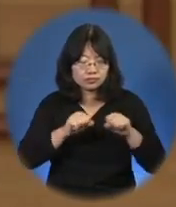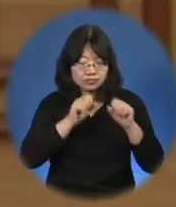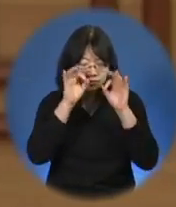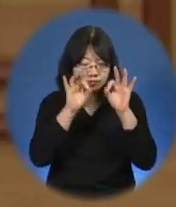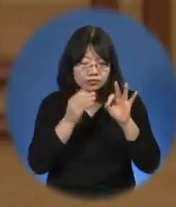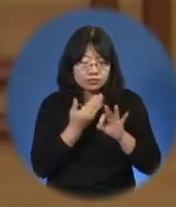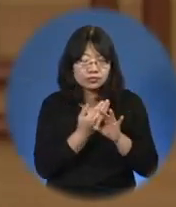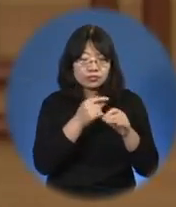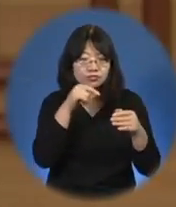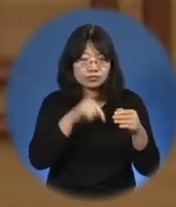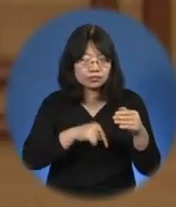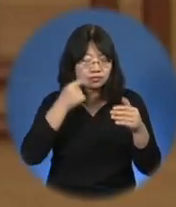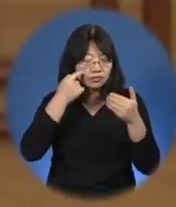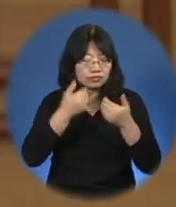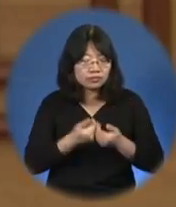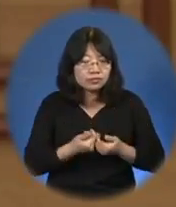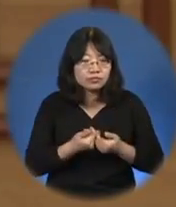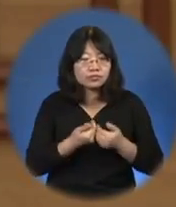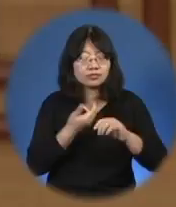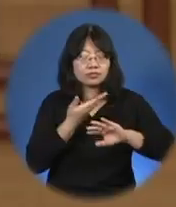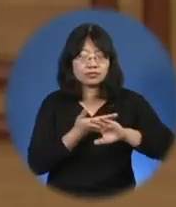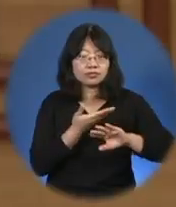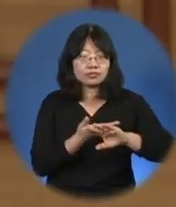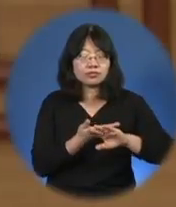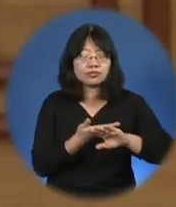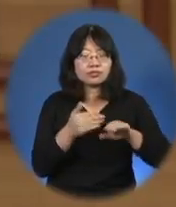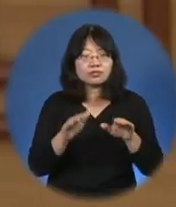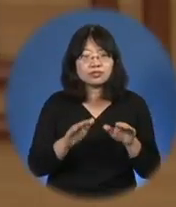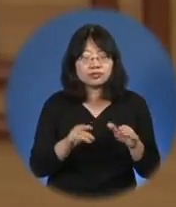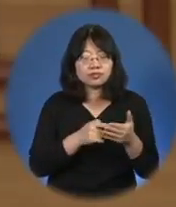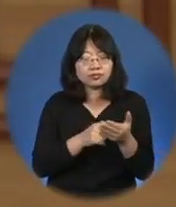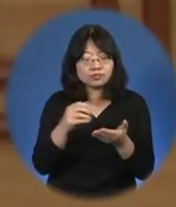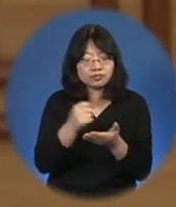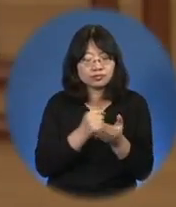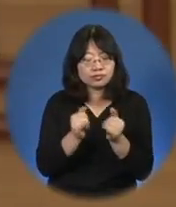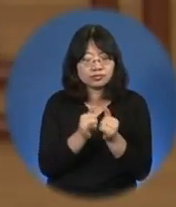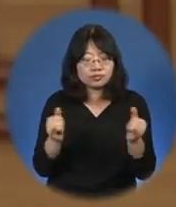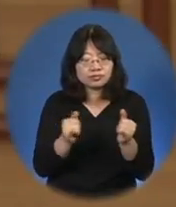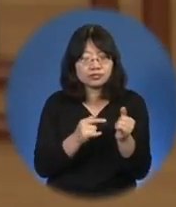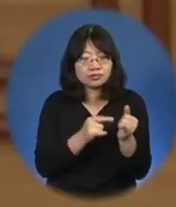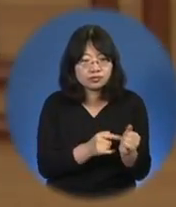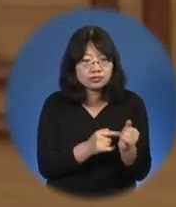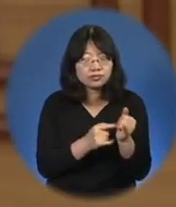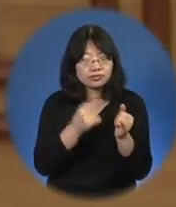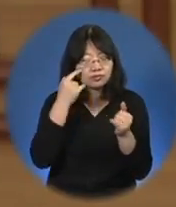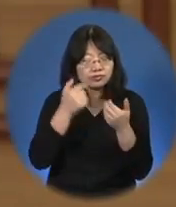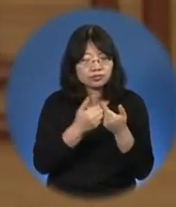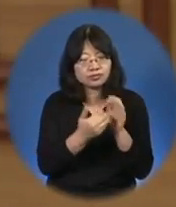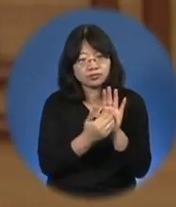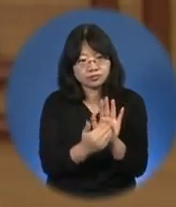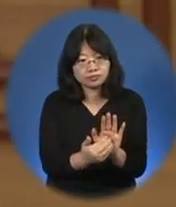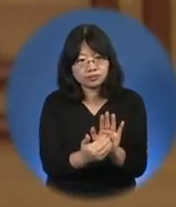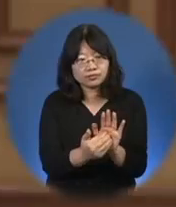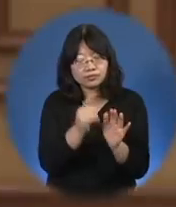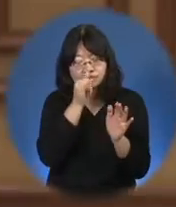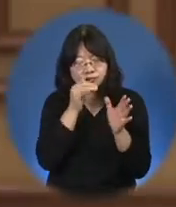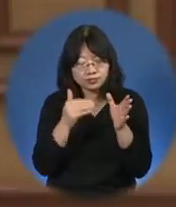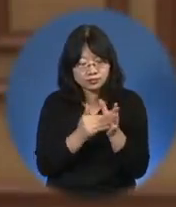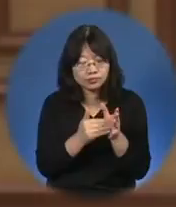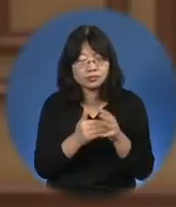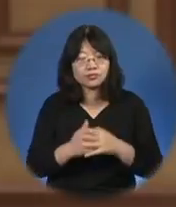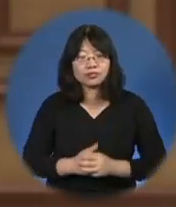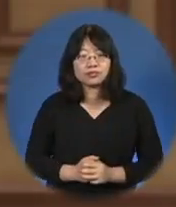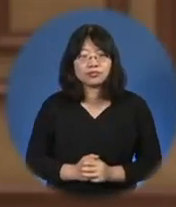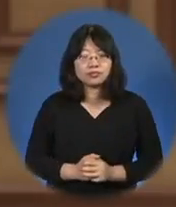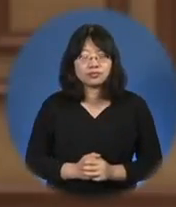보면 거기에 반대하는 다른 이제 의견을 가진 분들의 저항이 있었고 있죠.